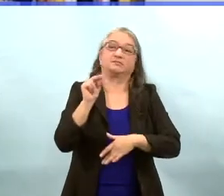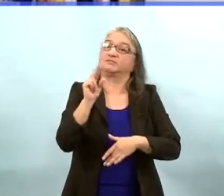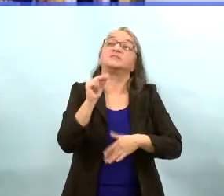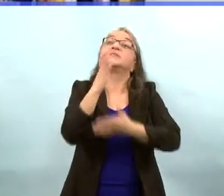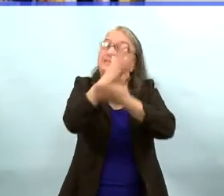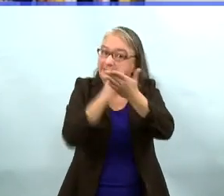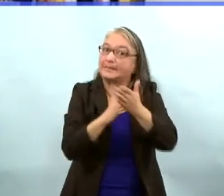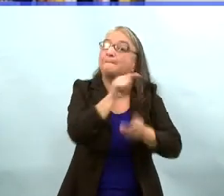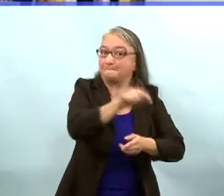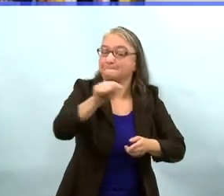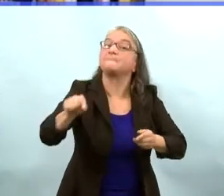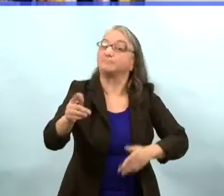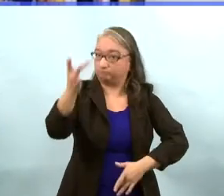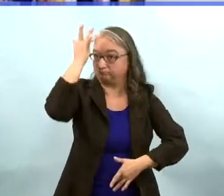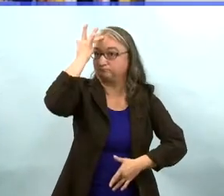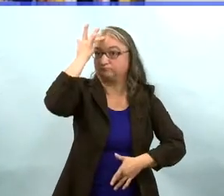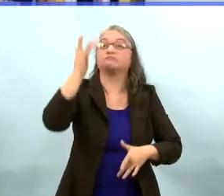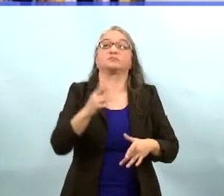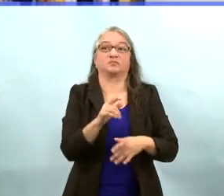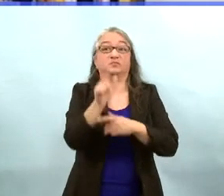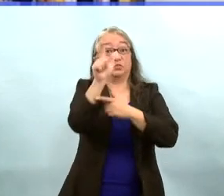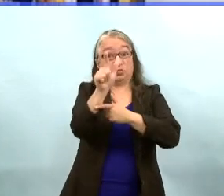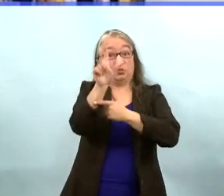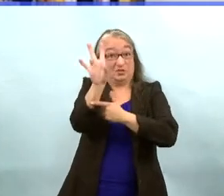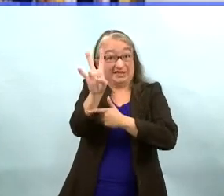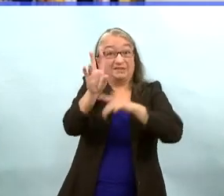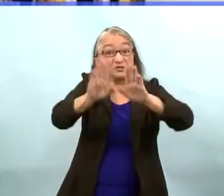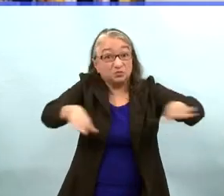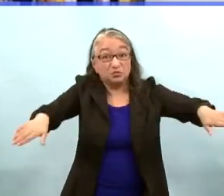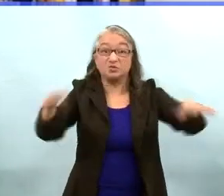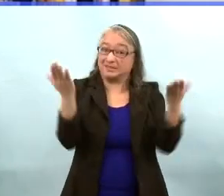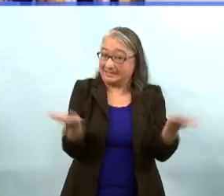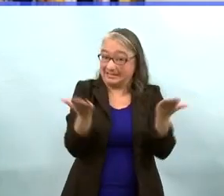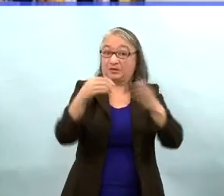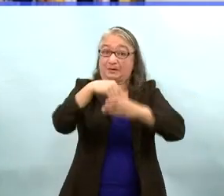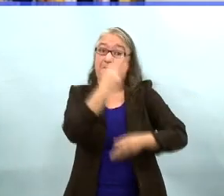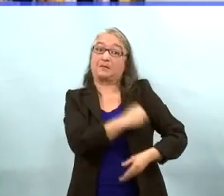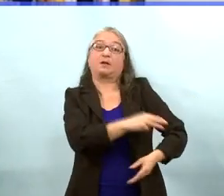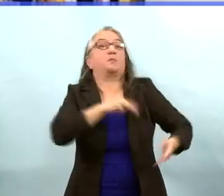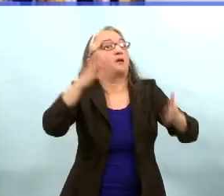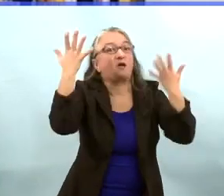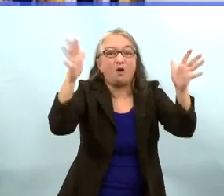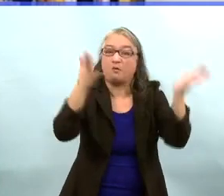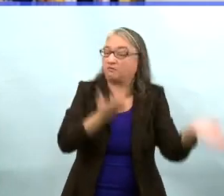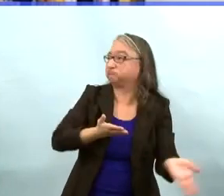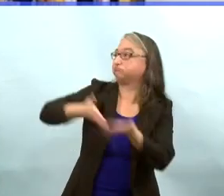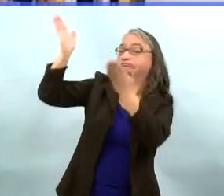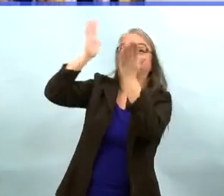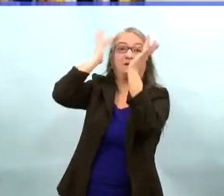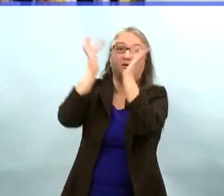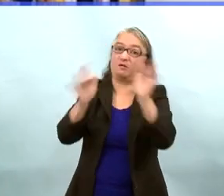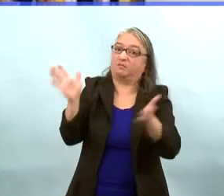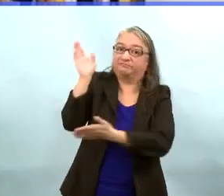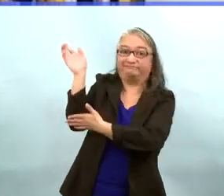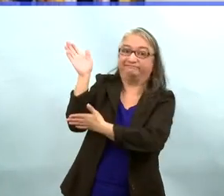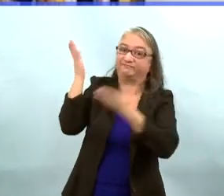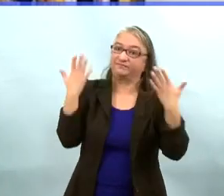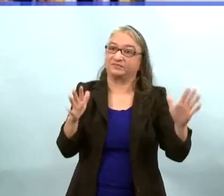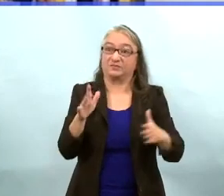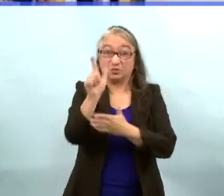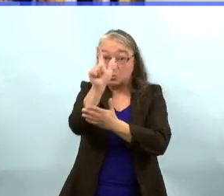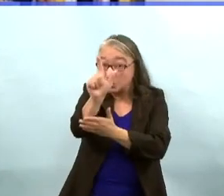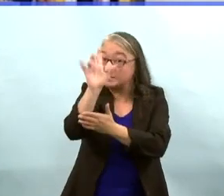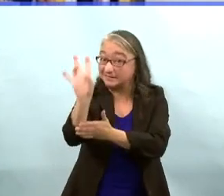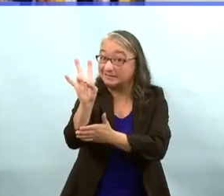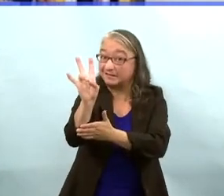de 5 à 11 ans qui ont dû être hospitalisés à cause de la COVID-19. Et 7 ont dû aller aux soins intensifs. Je